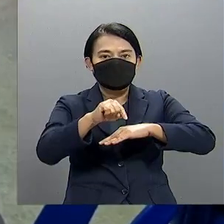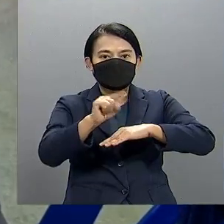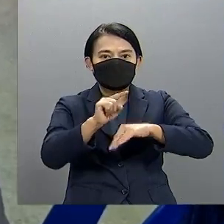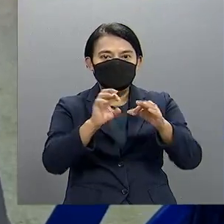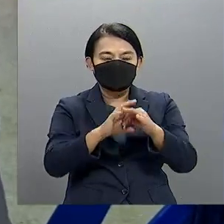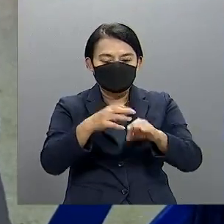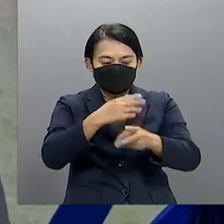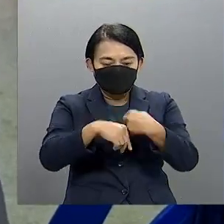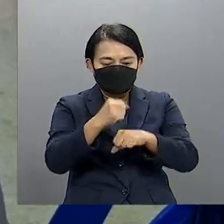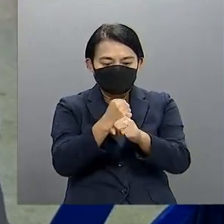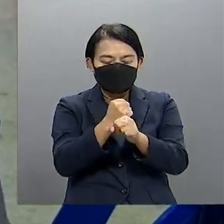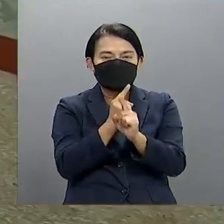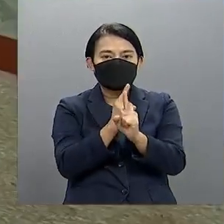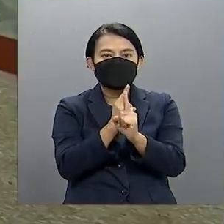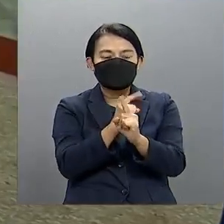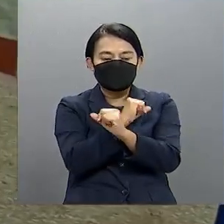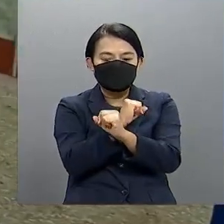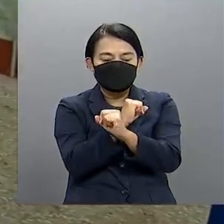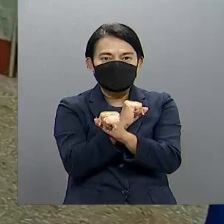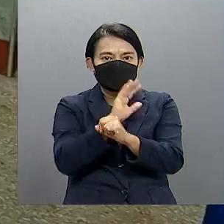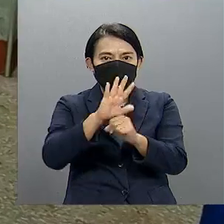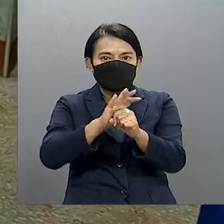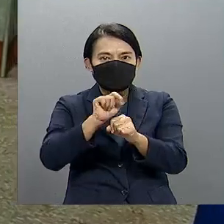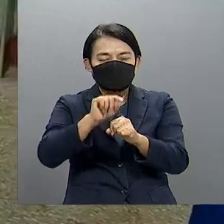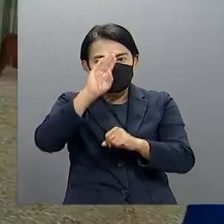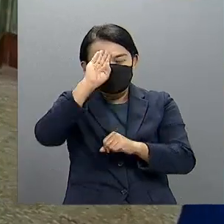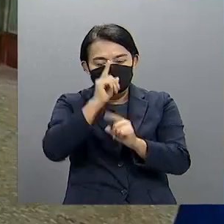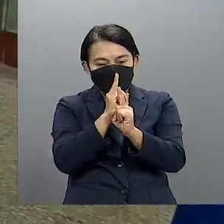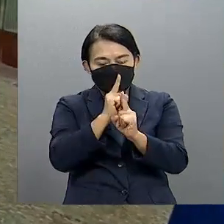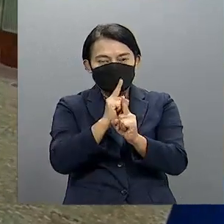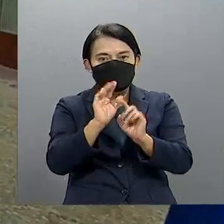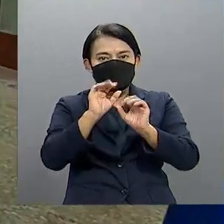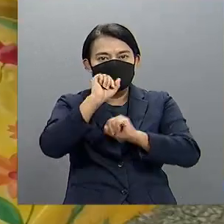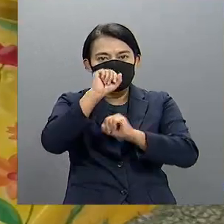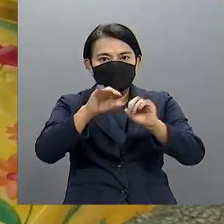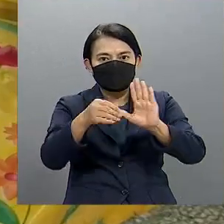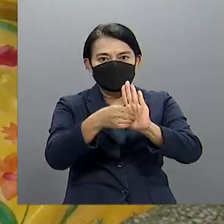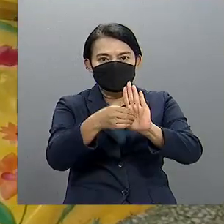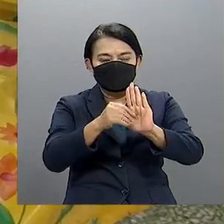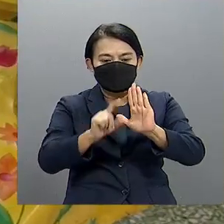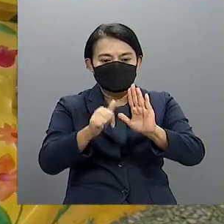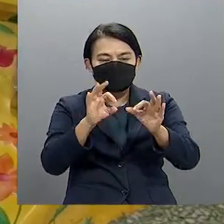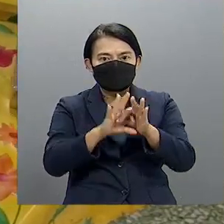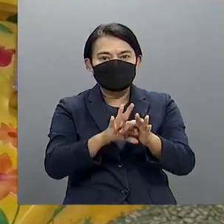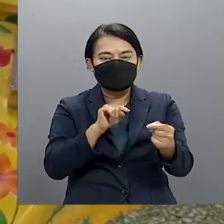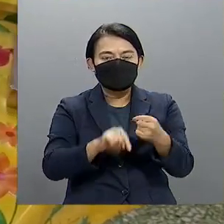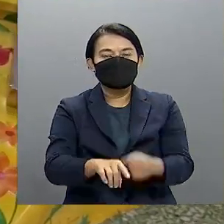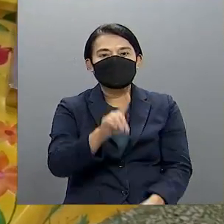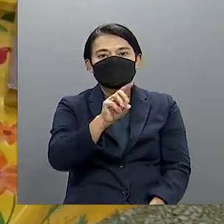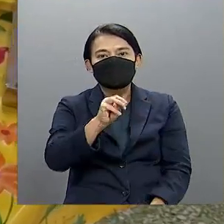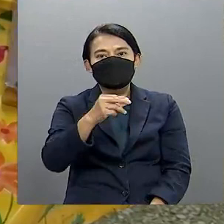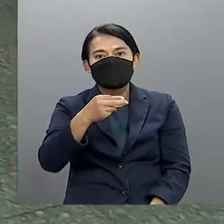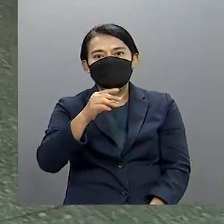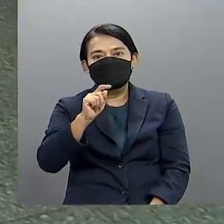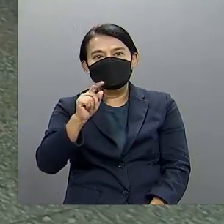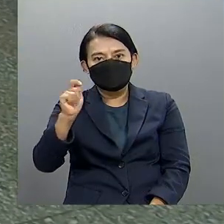การป้องกันการแพร่ระบาดของโรคตามประกาศของกรุงเทพแล้วก็ยึดหลัก DMHTTA อย่างเคร่งครัดด้วยนะคะนอกจาก